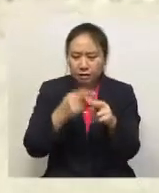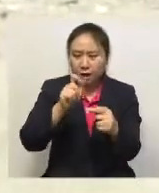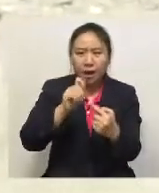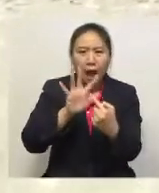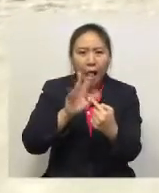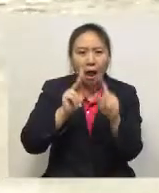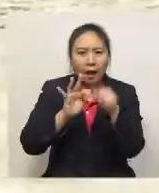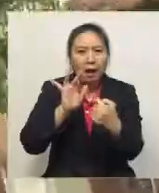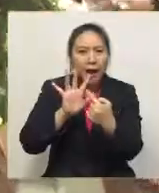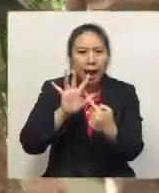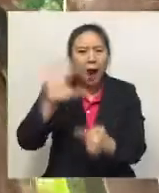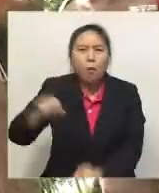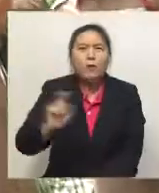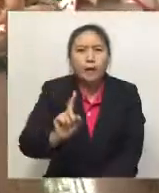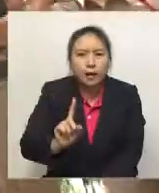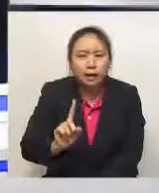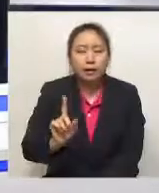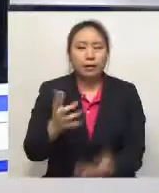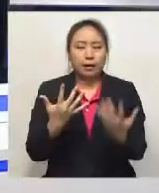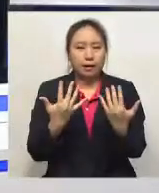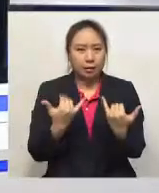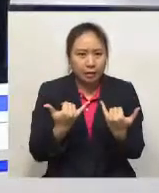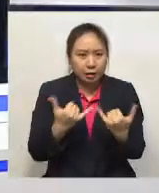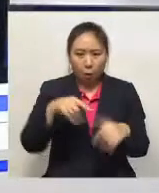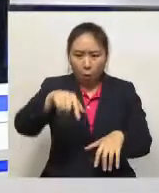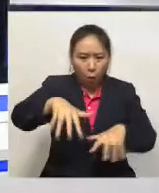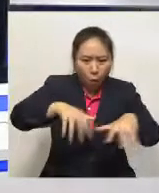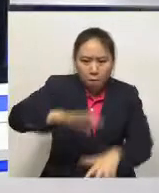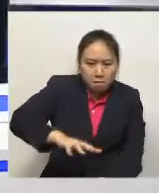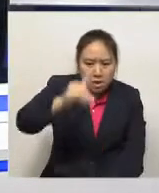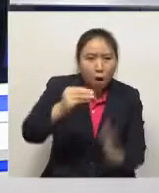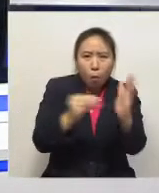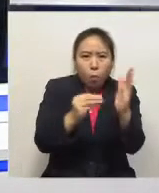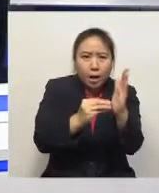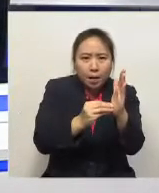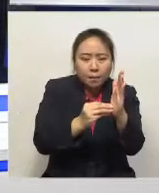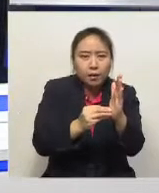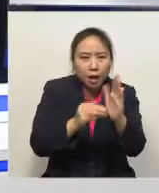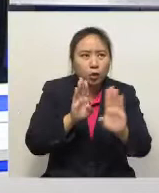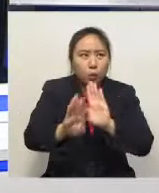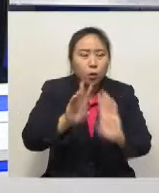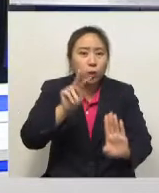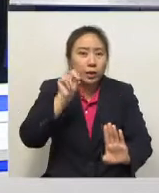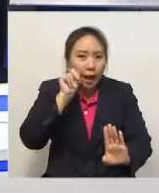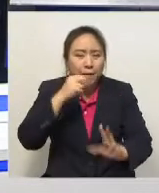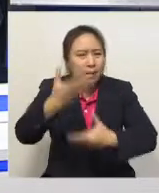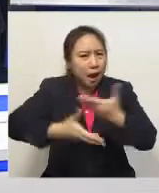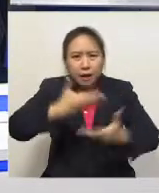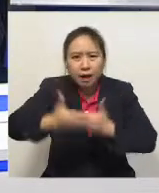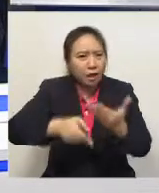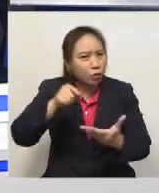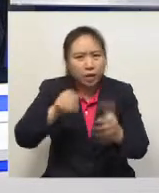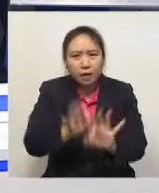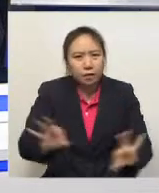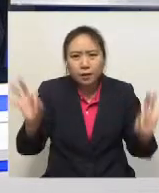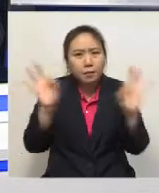ใช ่โอ้แล้วก็เกิดเหตุเนี่ยกลางกรุงแล้วก็พื้นที่เนี่ยประตูน้ำด้วยเป็นย่านการค้าสำคัญนะครับตอ